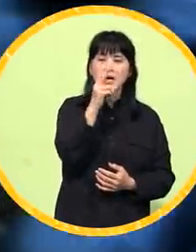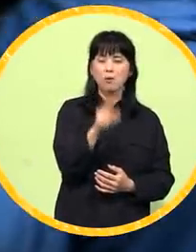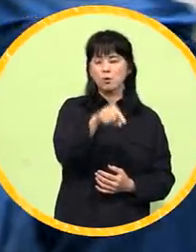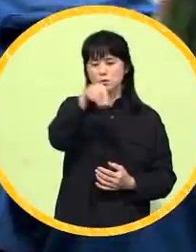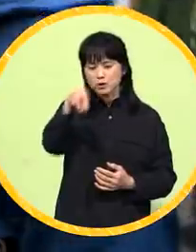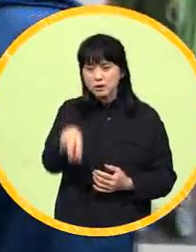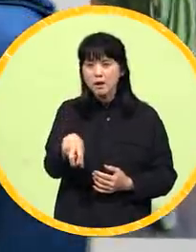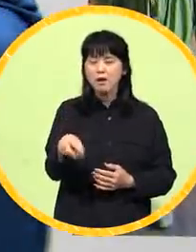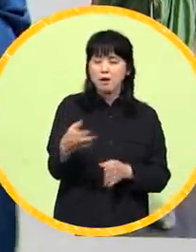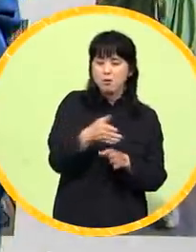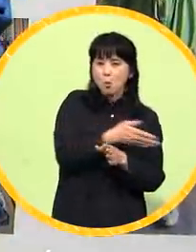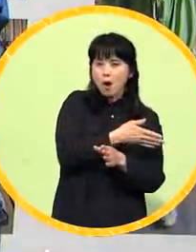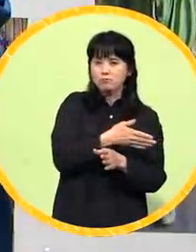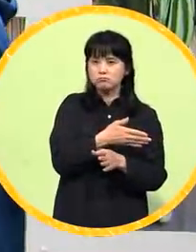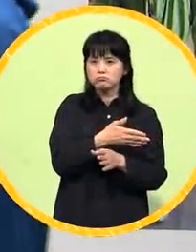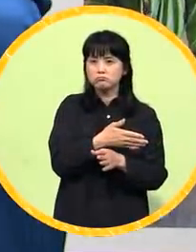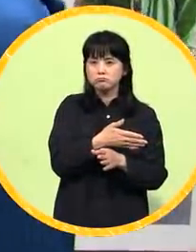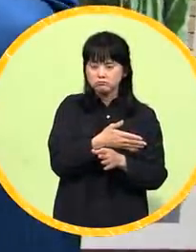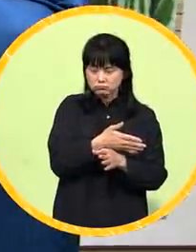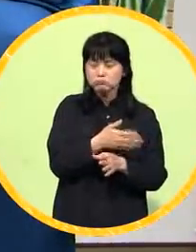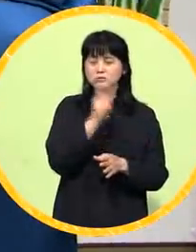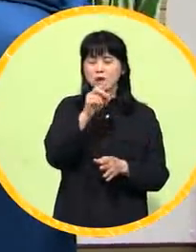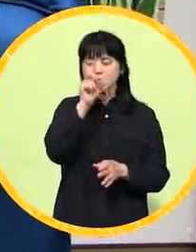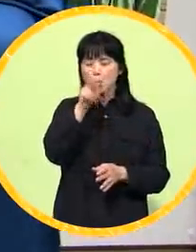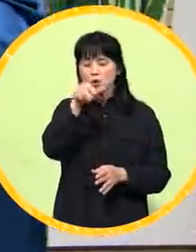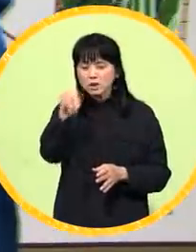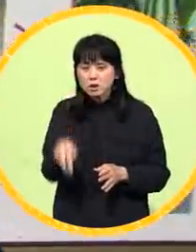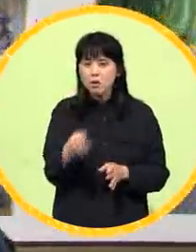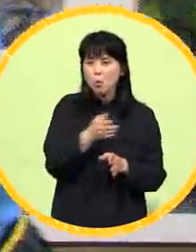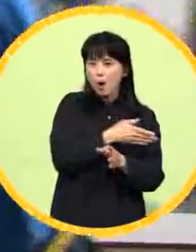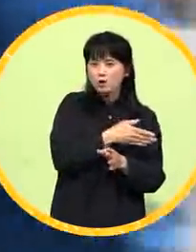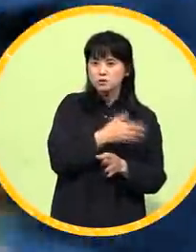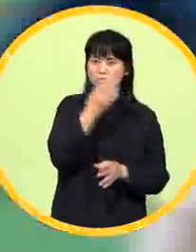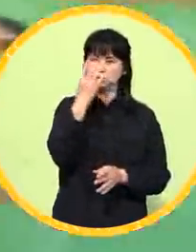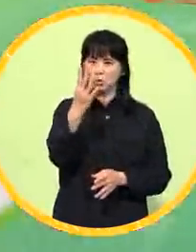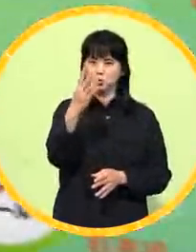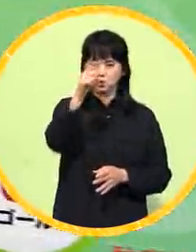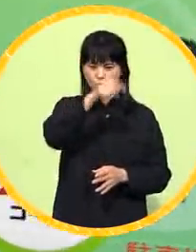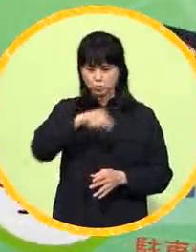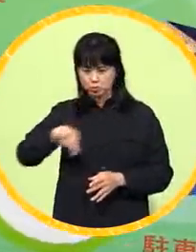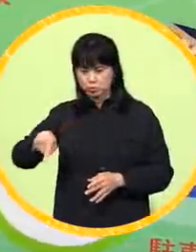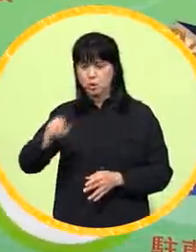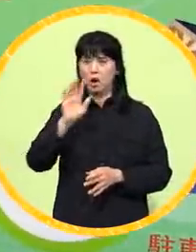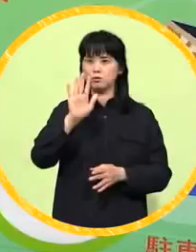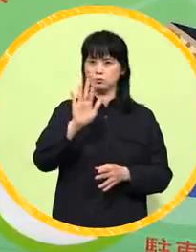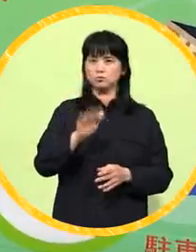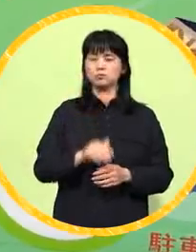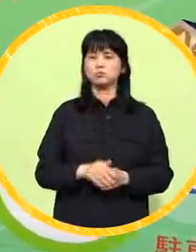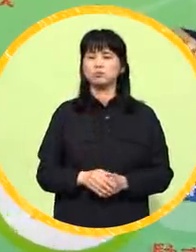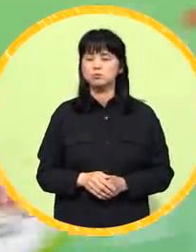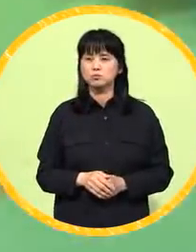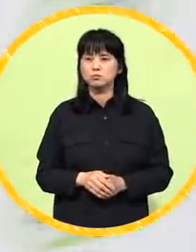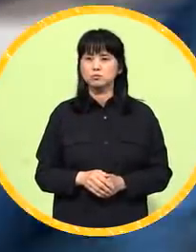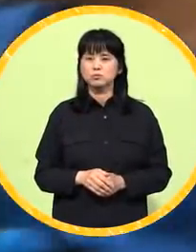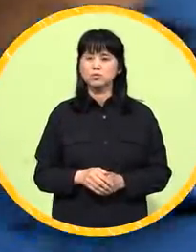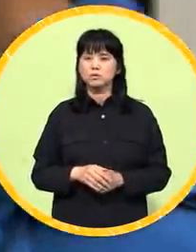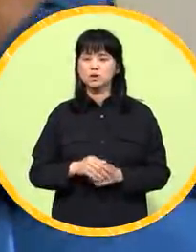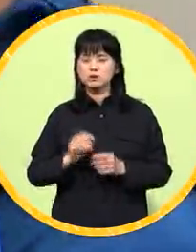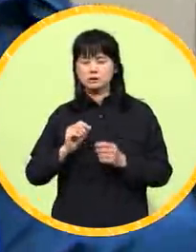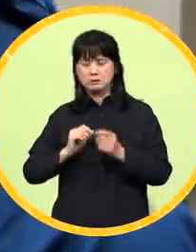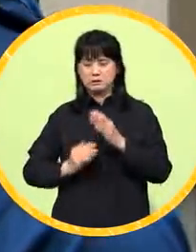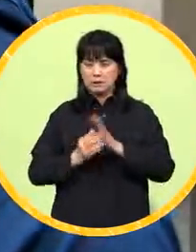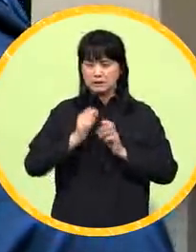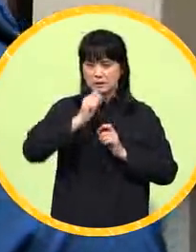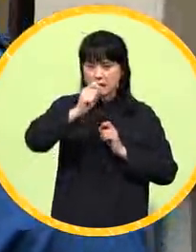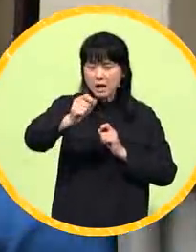後半分あ1階地上よりはい非常によります後半の4つのライそれで一番長いところ